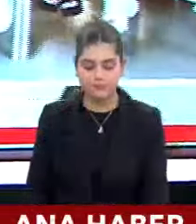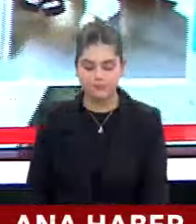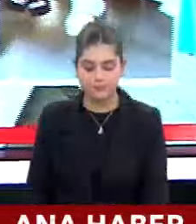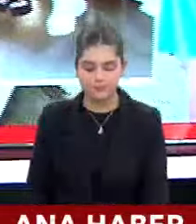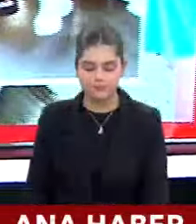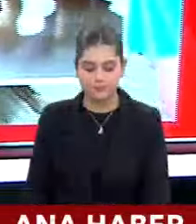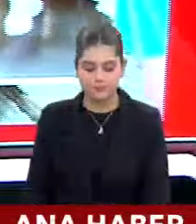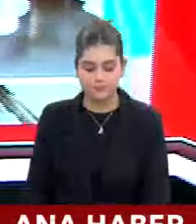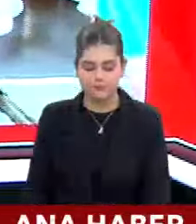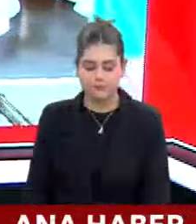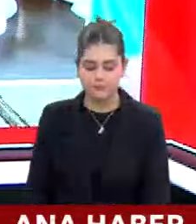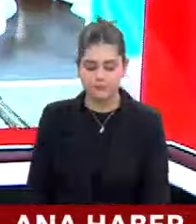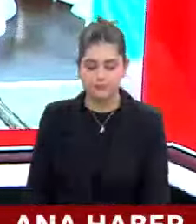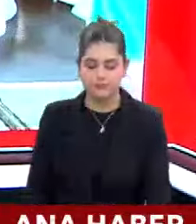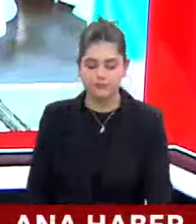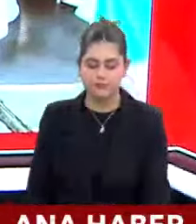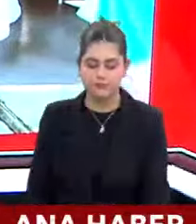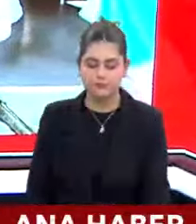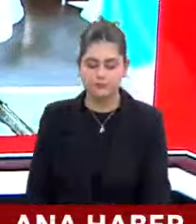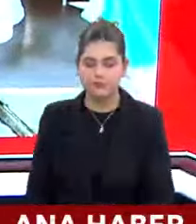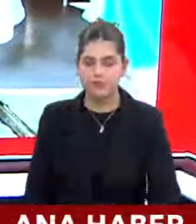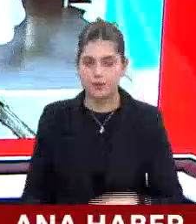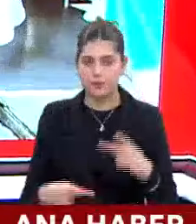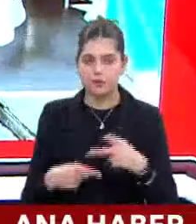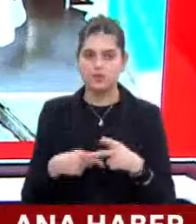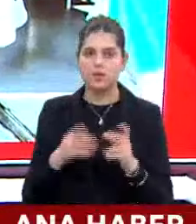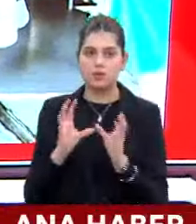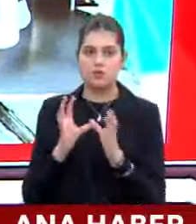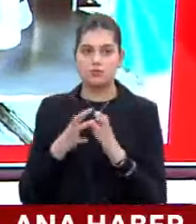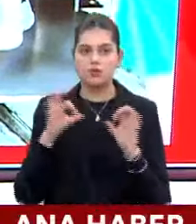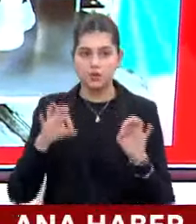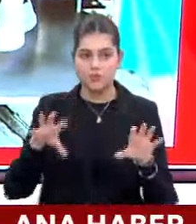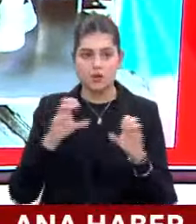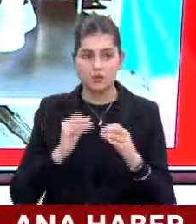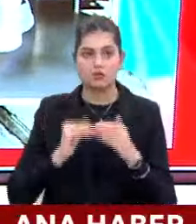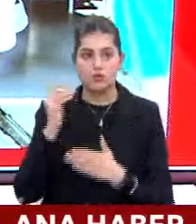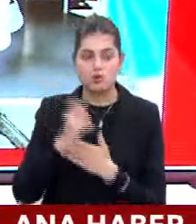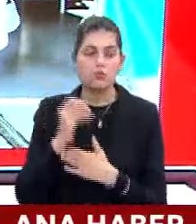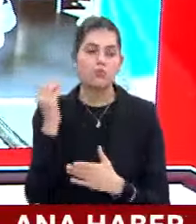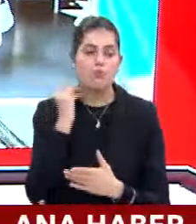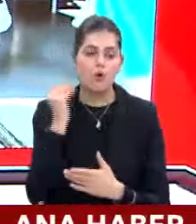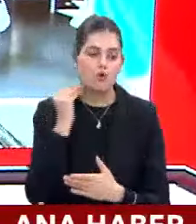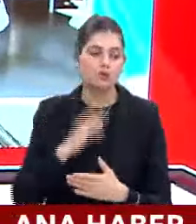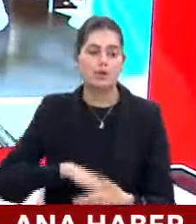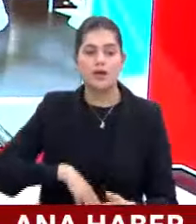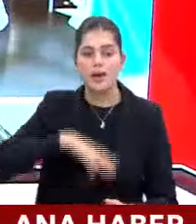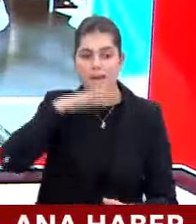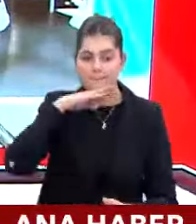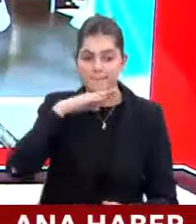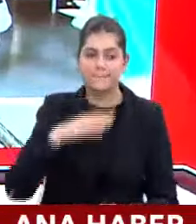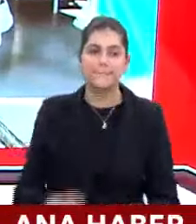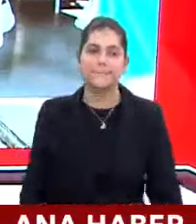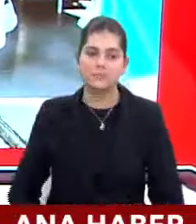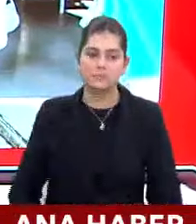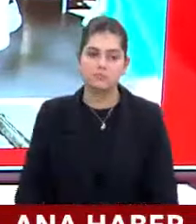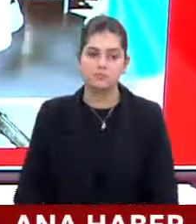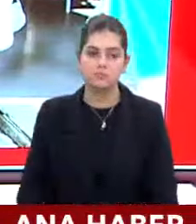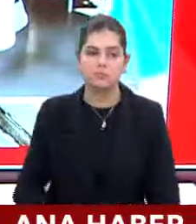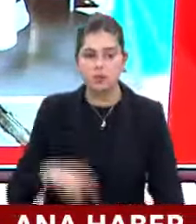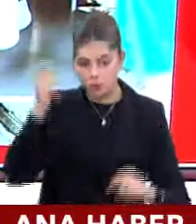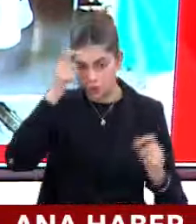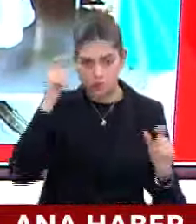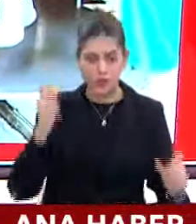oluyor? Z kuşağı şimdi al sonra öde hizmetlerinin hızla artmasıyla borç batağında şu anda bu oluyor. Türkiye'de de